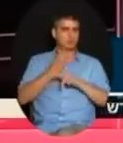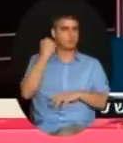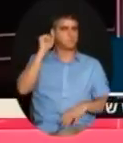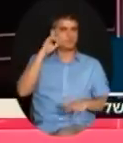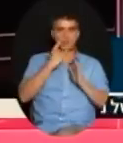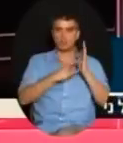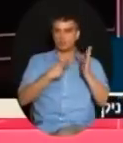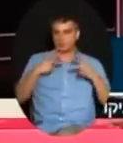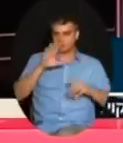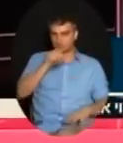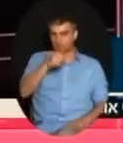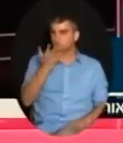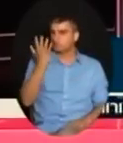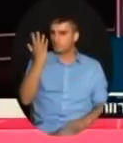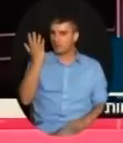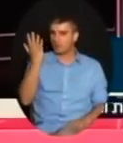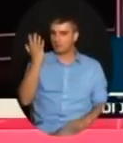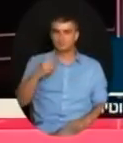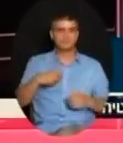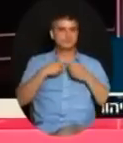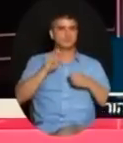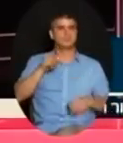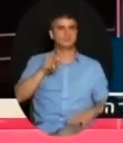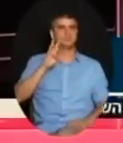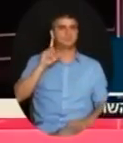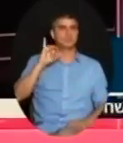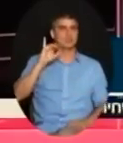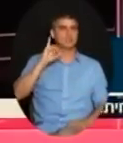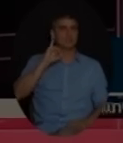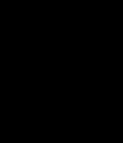החוק. לעבור ולהסתיר. מפחד שיתפסו אותך, מה העניין? חברת הכנסת שלי יחימוביץ', תודה רבה לך.